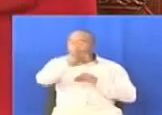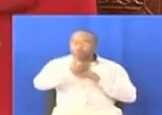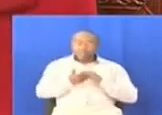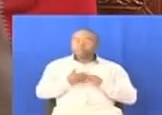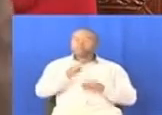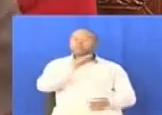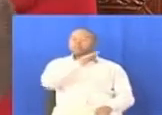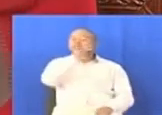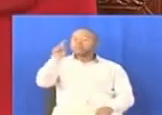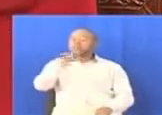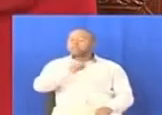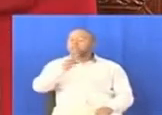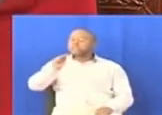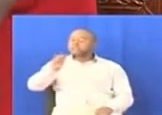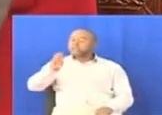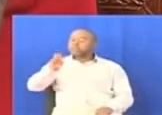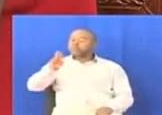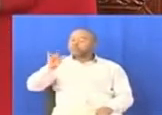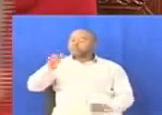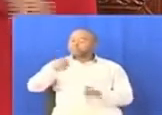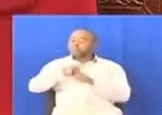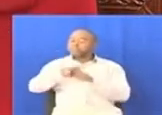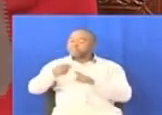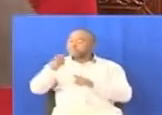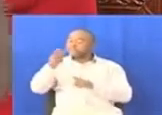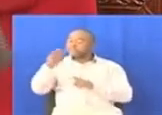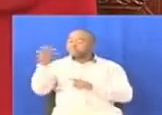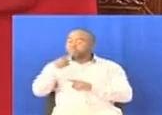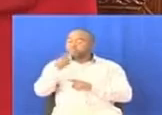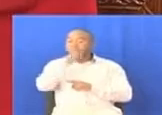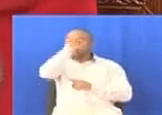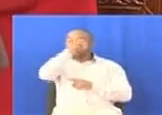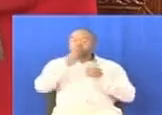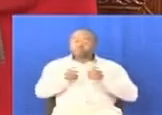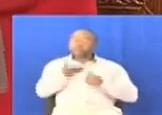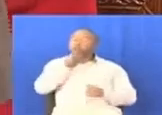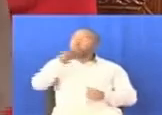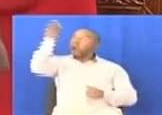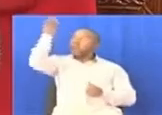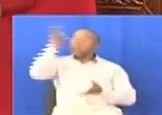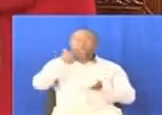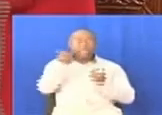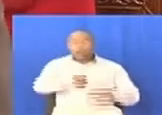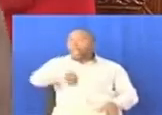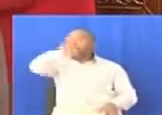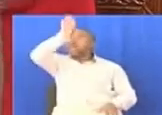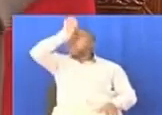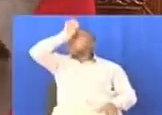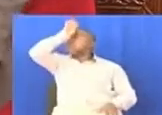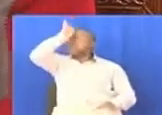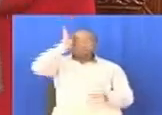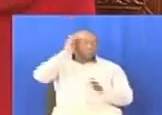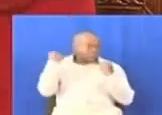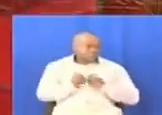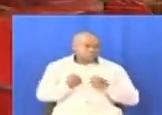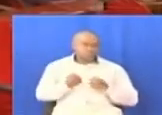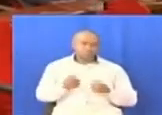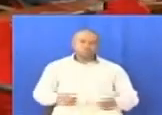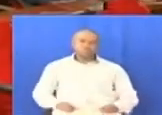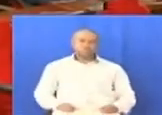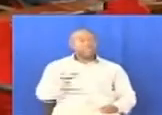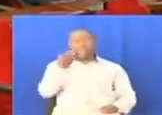Zaburi ya 125 inasema amtumainie Bwana hata aibika milele.